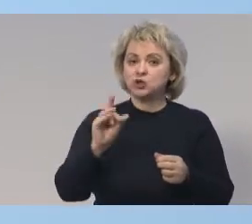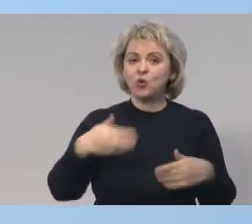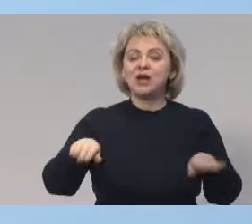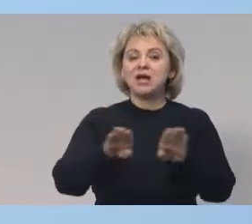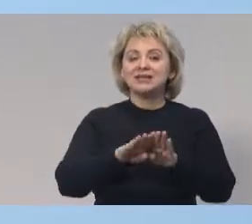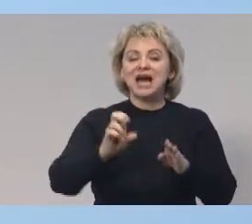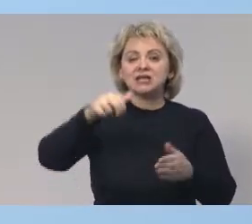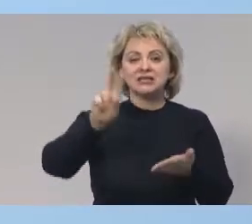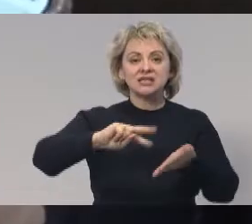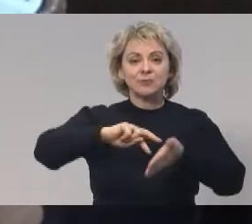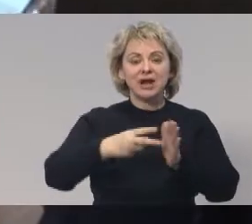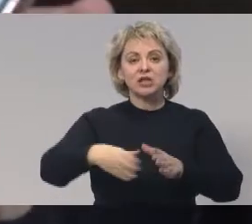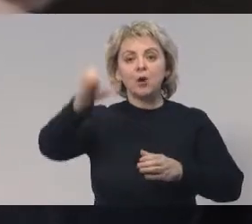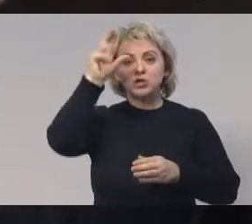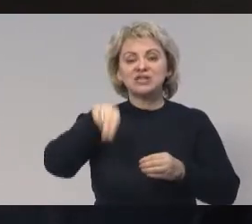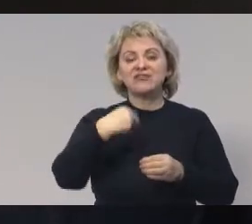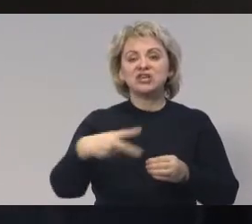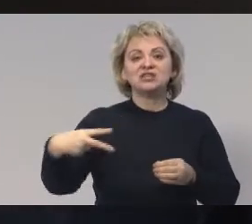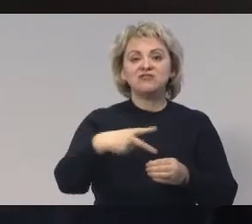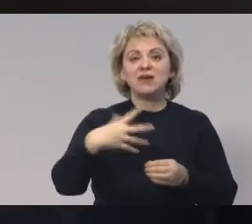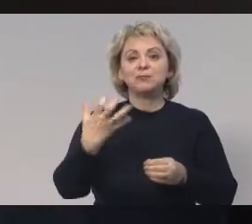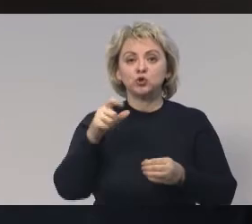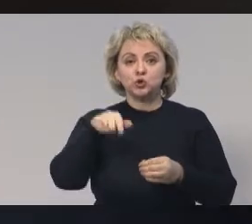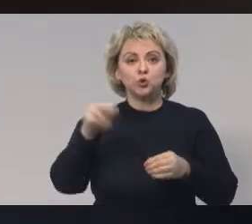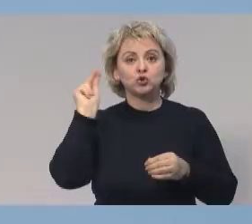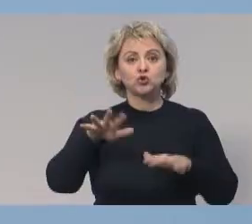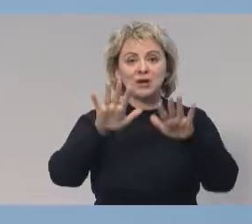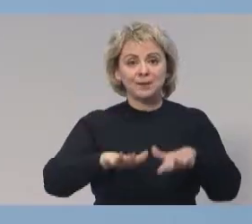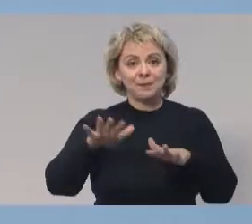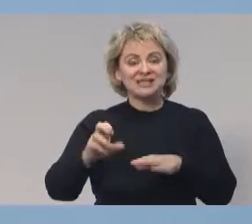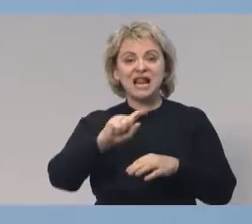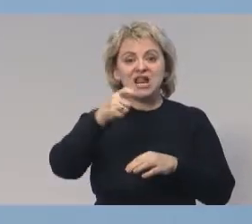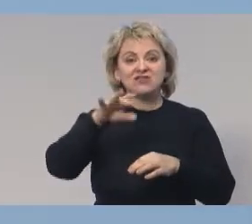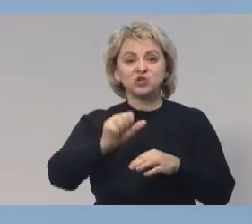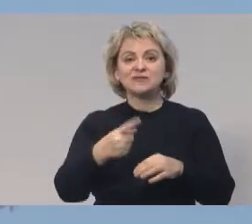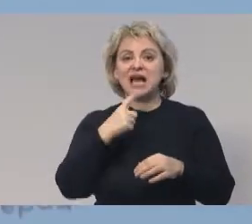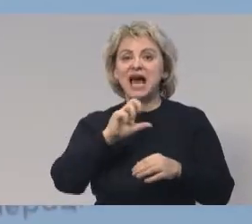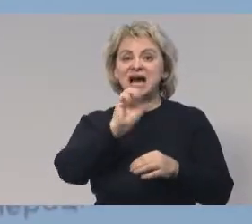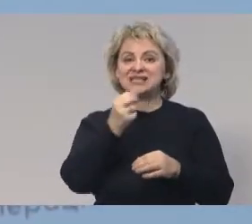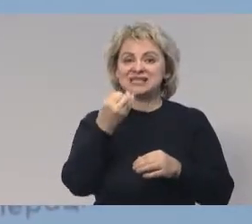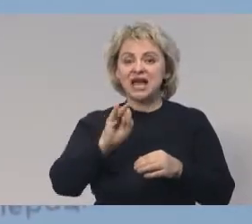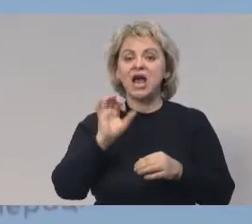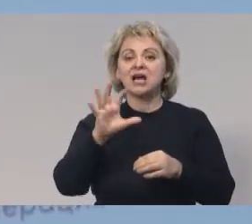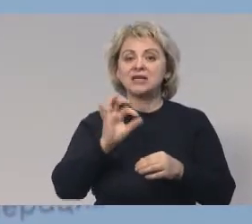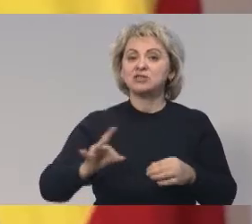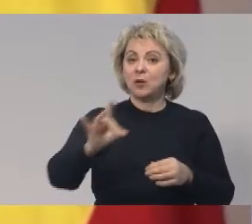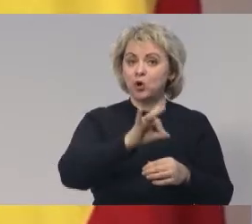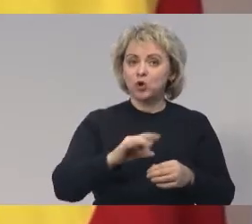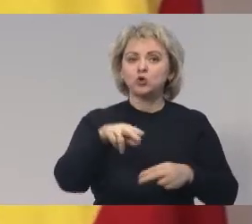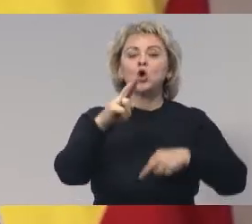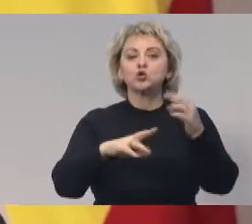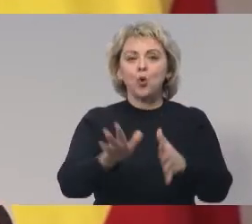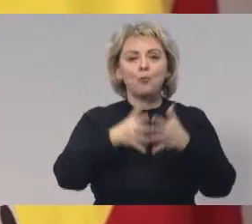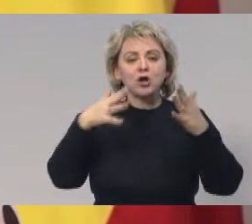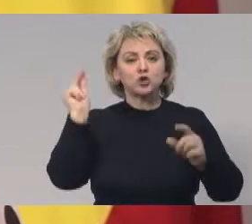Ростова. Так, нацпроект образования даст 2500 школьных мест в Левенцовском, Красном Аксае и Октябрьском районе.